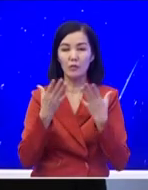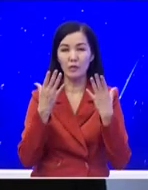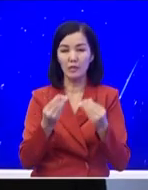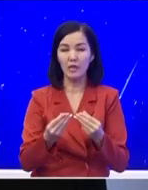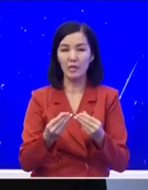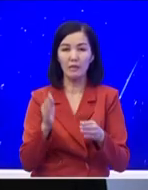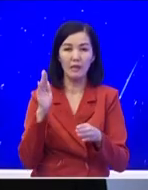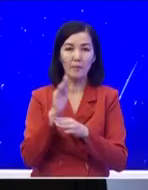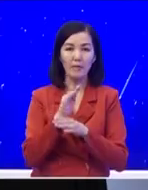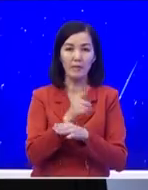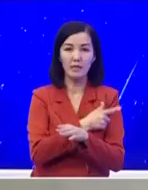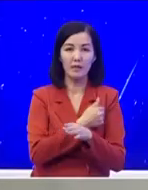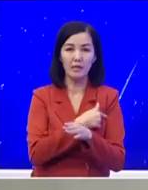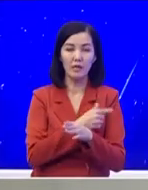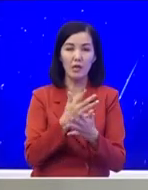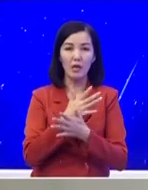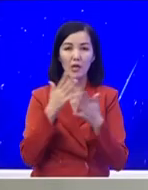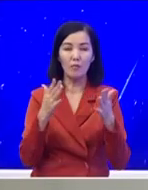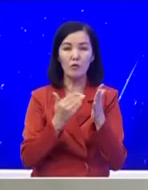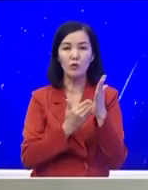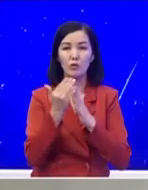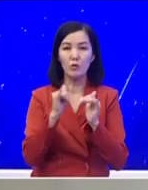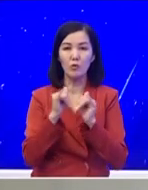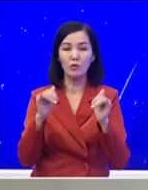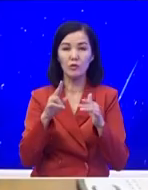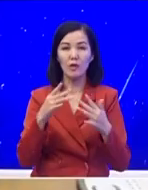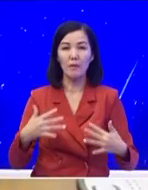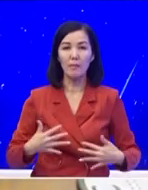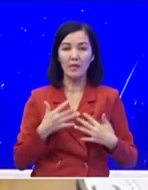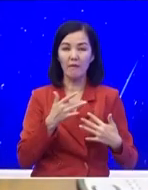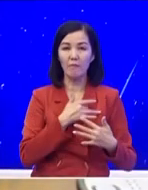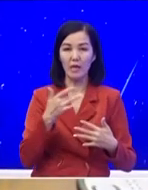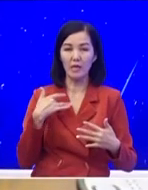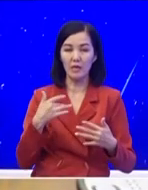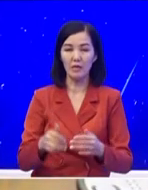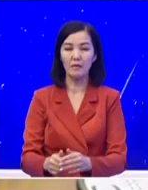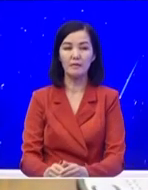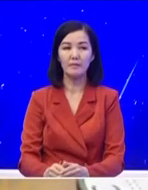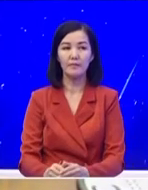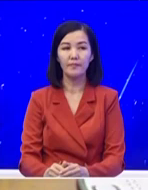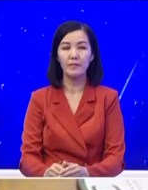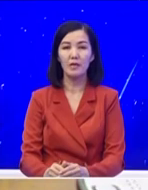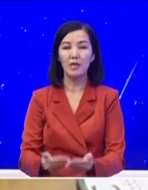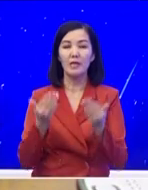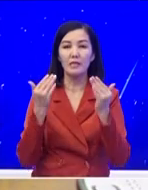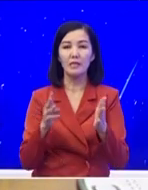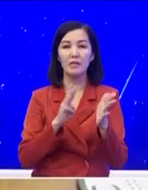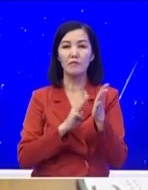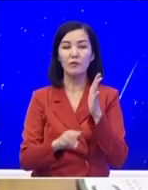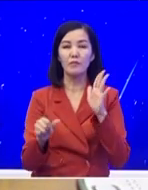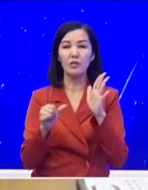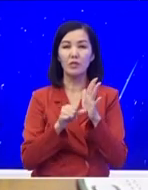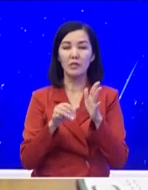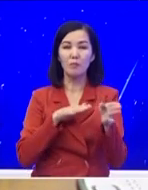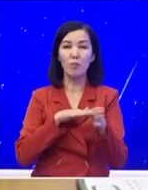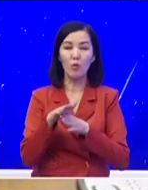Дополнительной нагрузкой для медперсонала стал и рост заболеваемости пневмонии. Провизоры у нас сегодня 86% загруженность. По